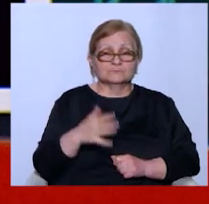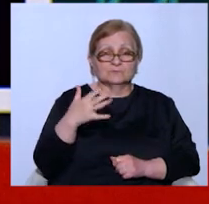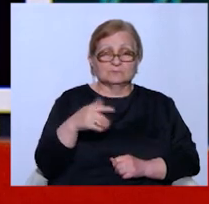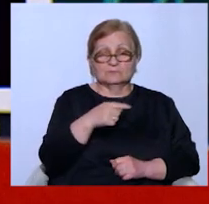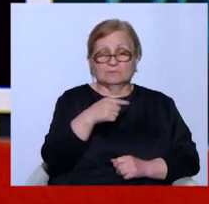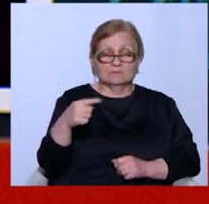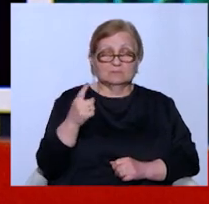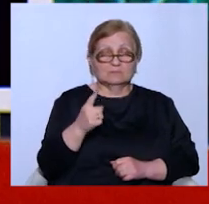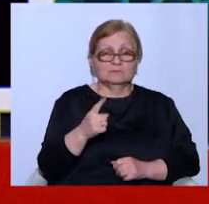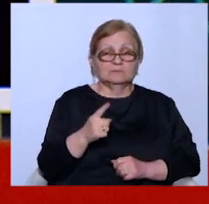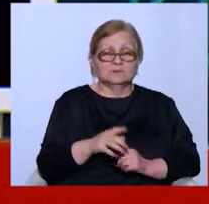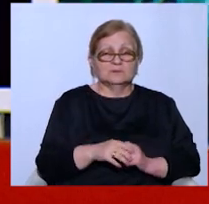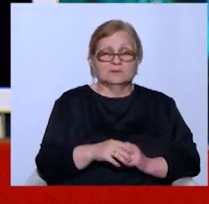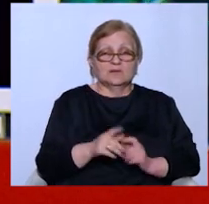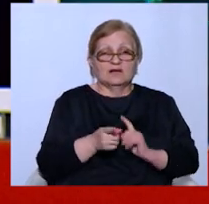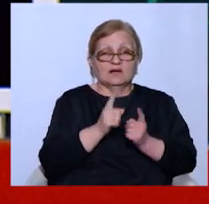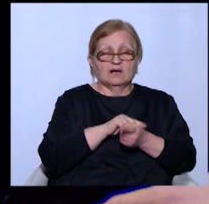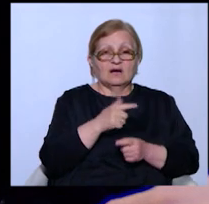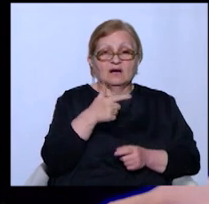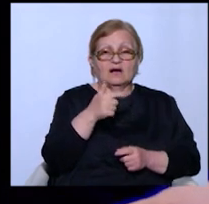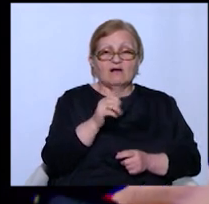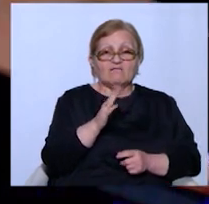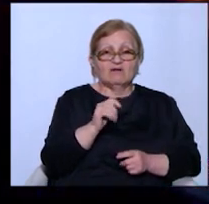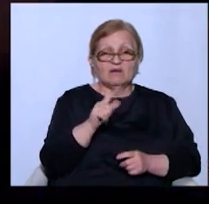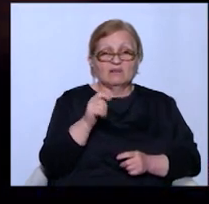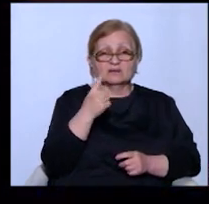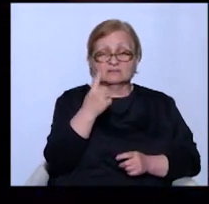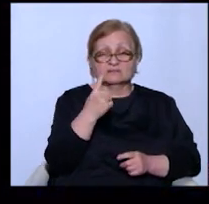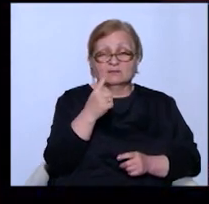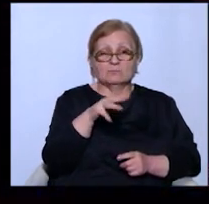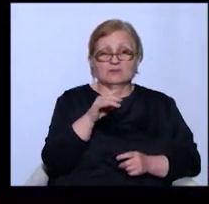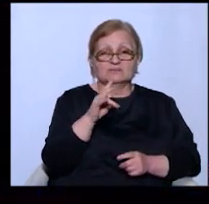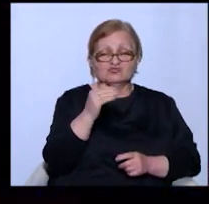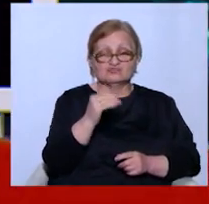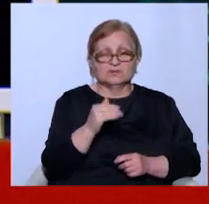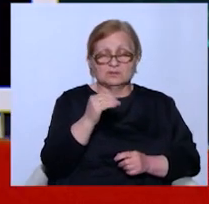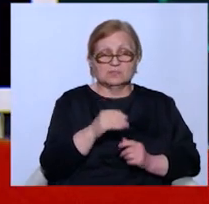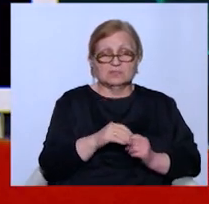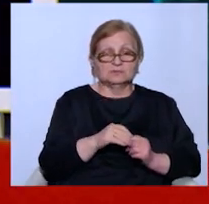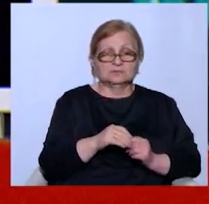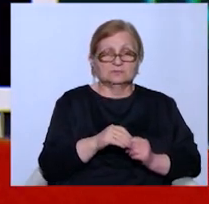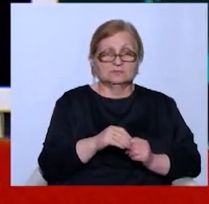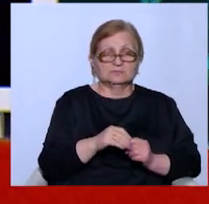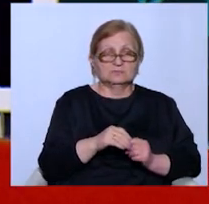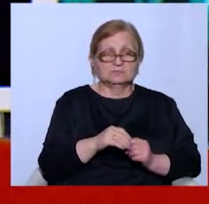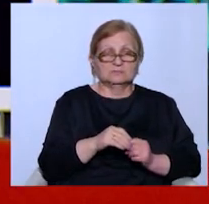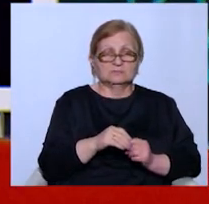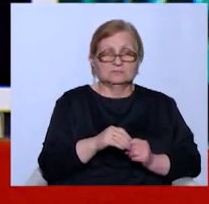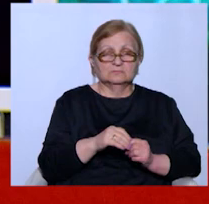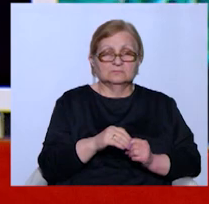როგორ გავარცხნიშნელიანოთ, ხო? დავწეროთ 3. ანუ ეს წილადის რიცხვი და მნიშვნელი გავამრავლოთ 3-ზე და